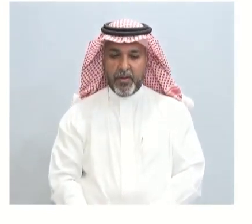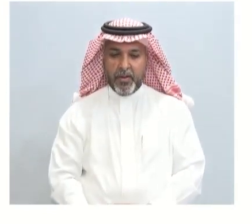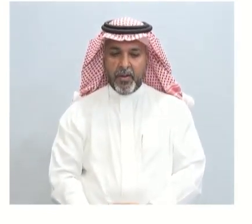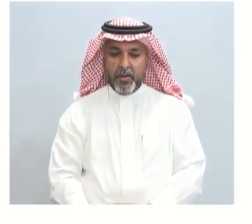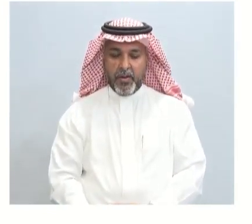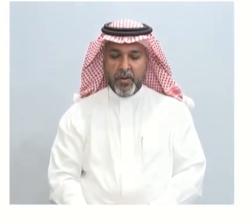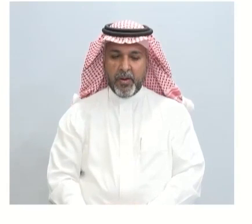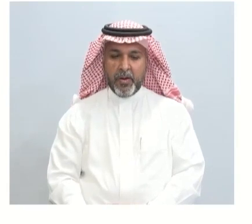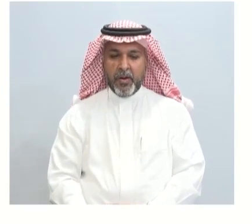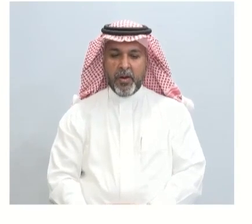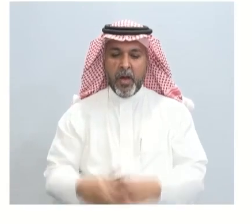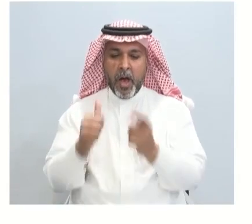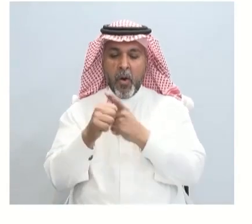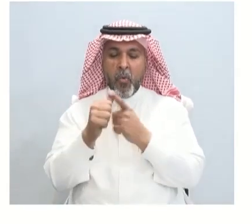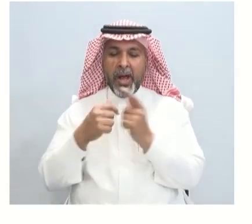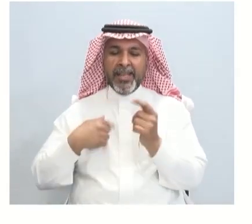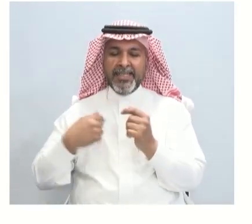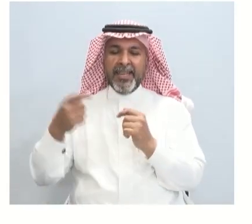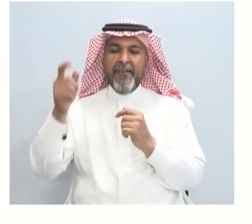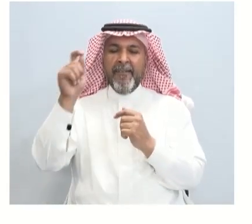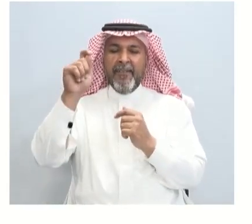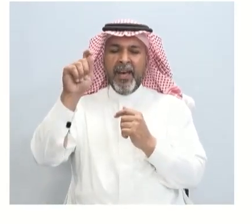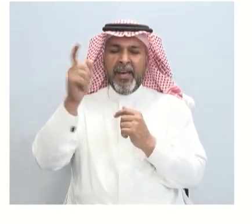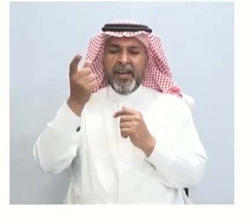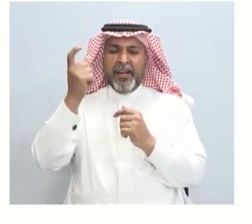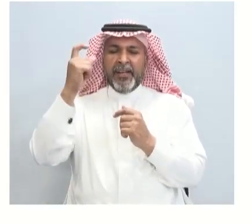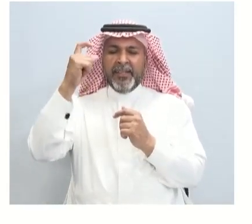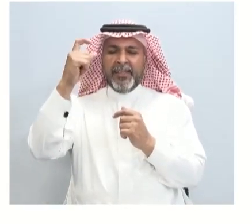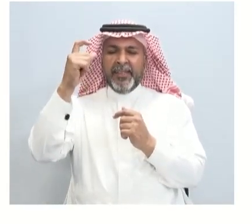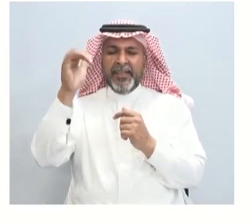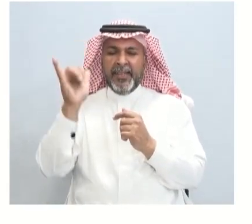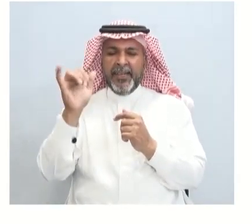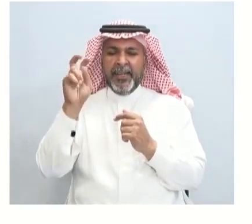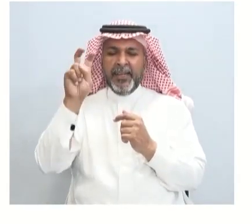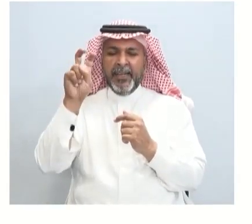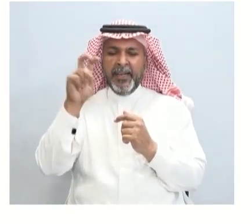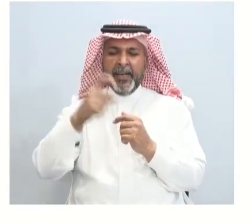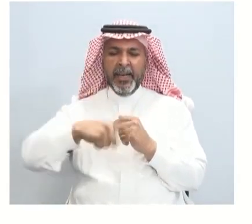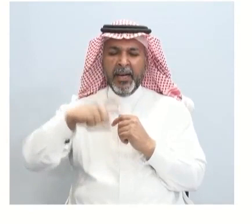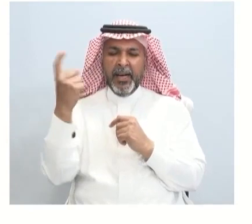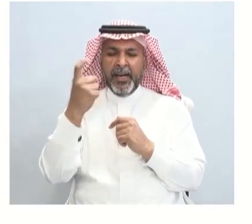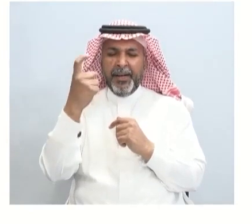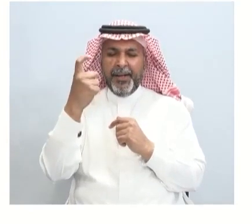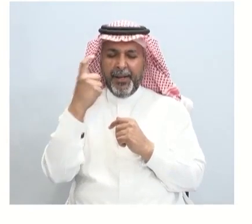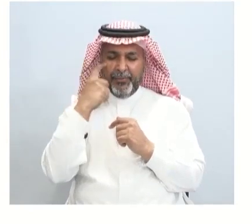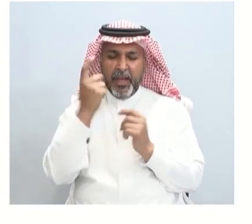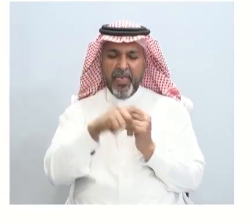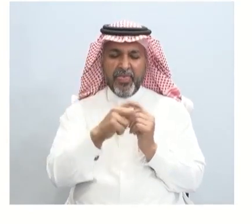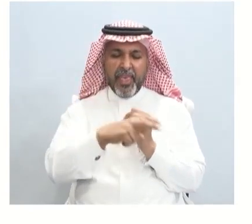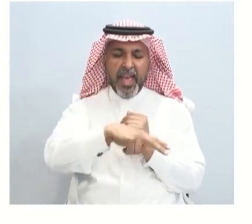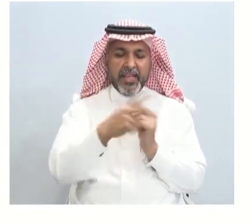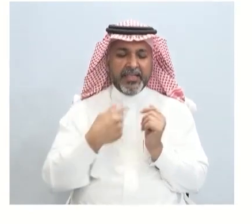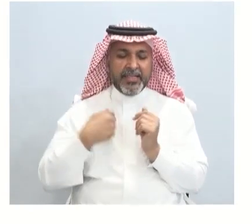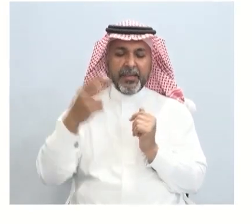الداله ستسمى فرديه وهذه الداله ستسمى داله زوجيه وهذه مفاهيم ان شاء الله راح نتعمق فيها في الصف